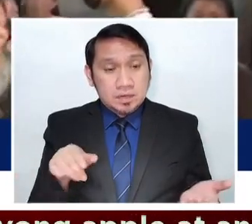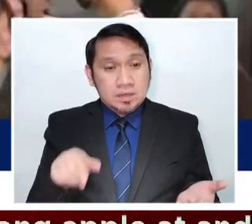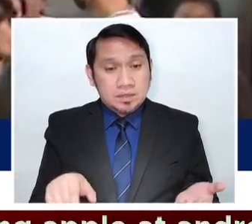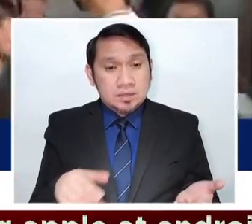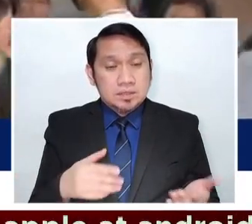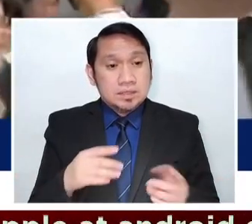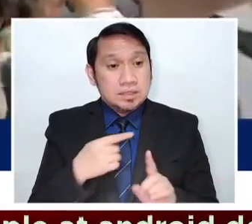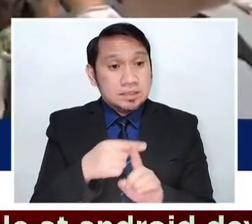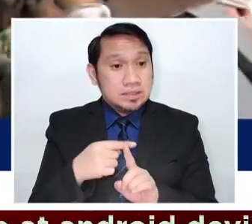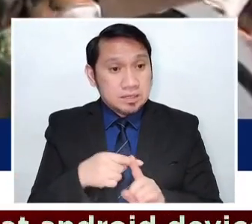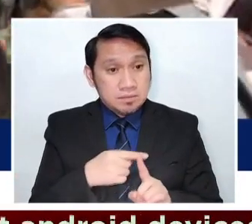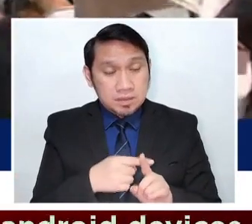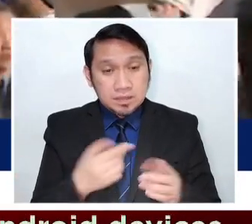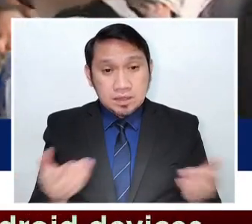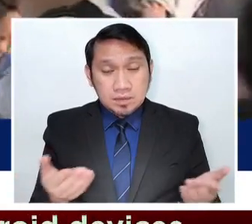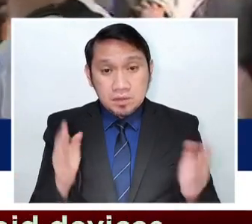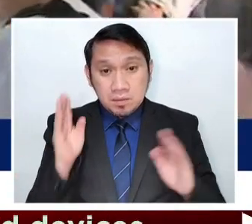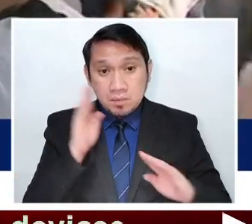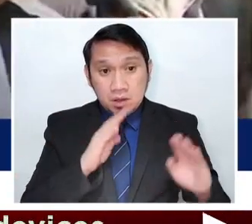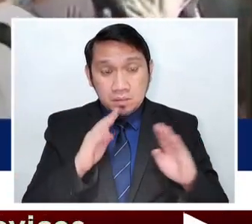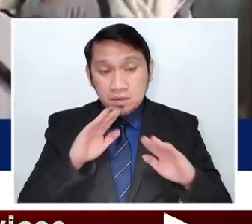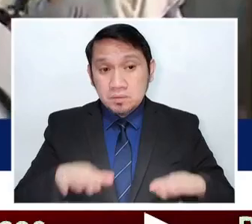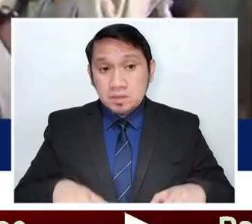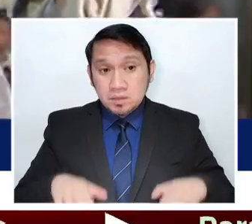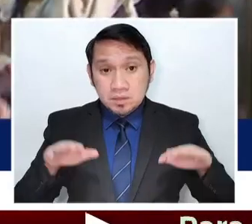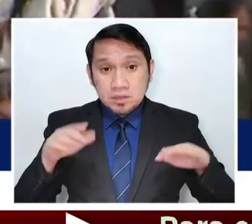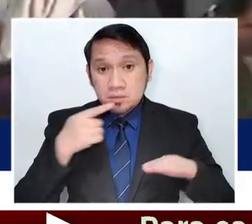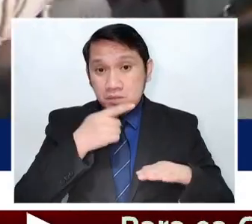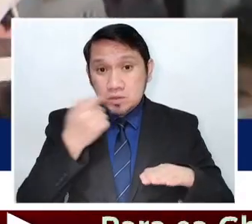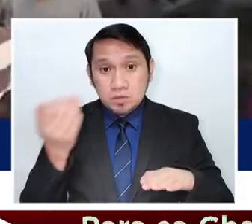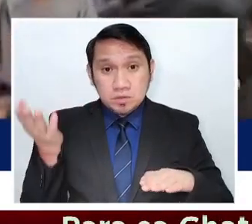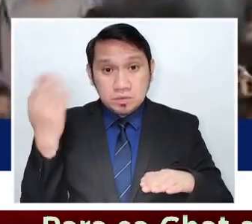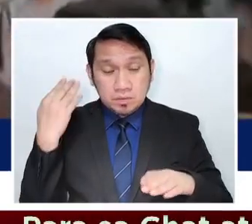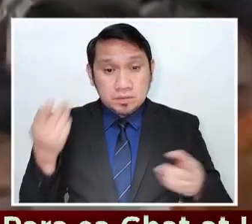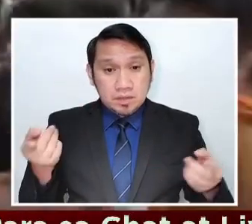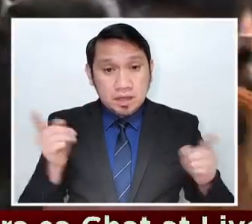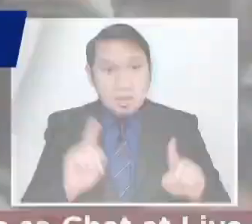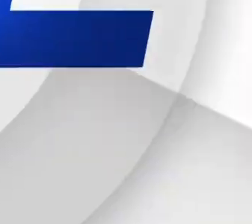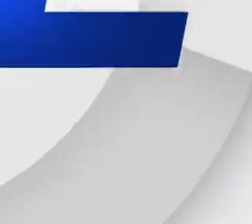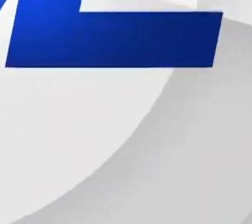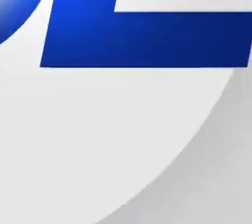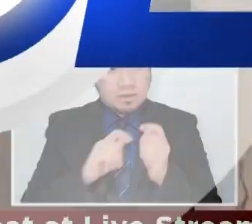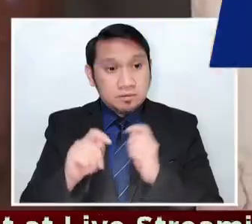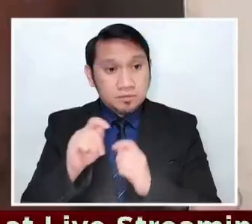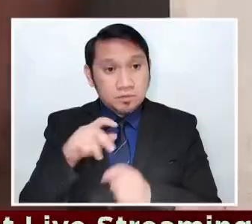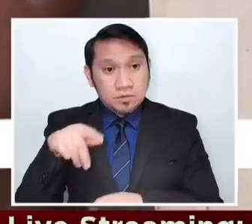Cemetery, problema pa rin kanina ang pagbaha, bunso ng nagdaang bagyong Paeng.